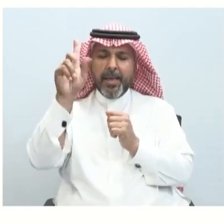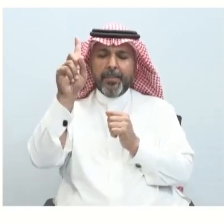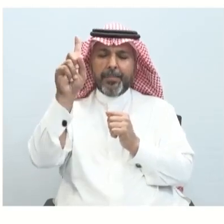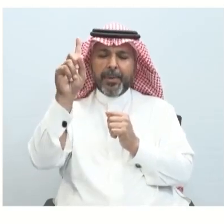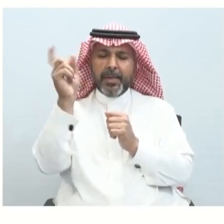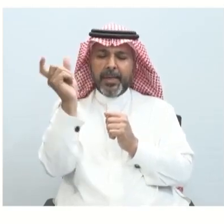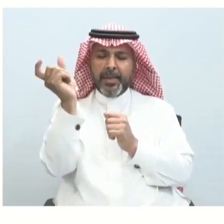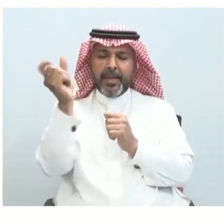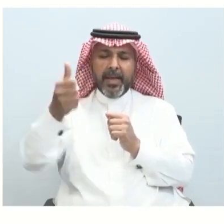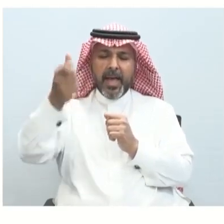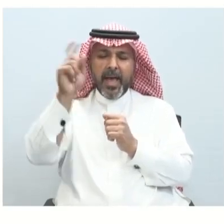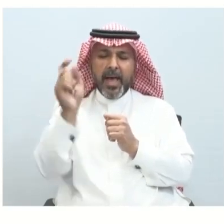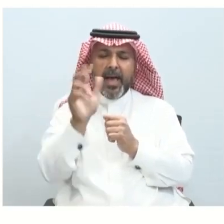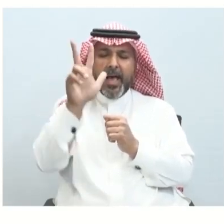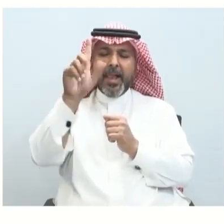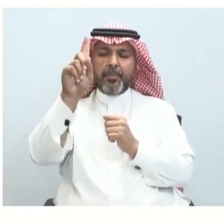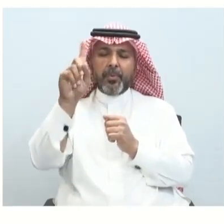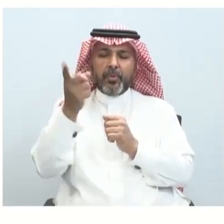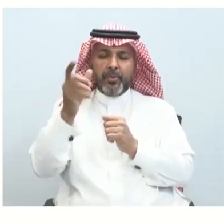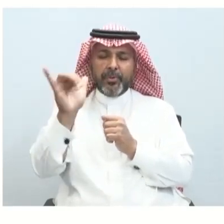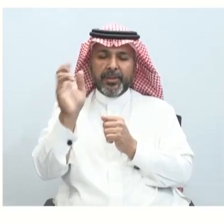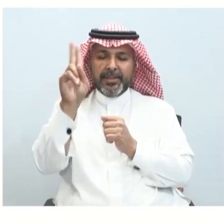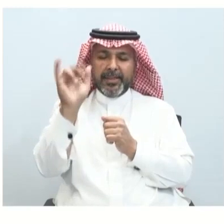البروتينات بفاعليه وتته